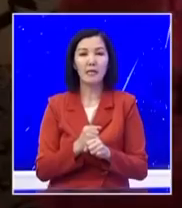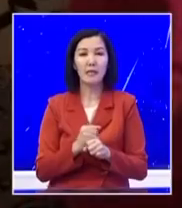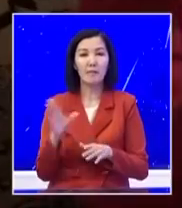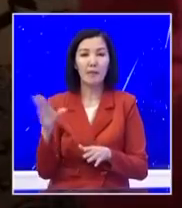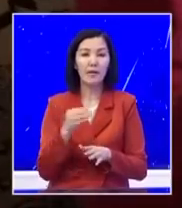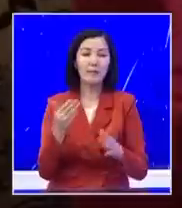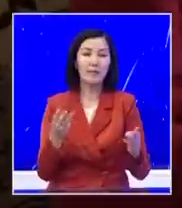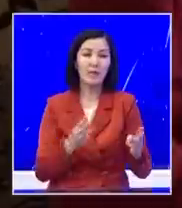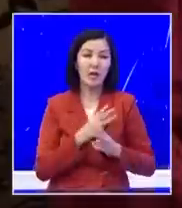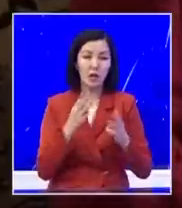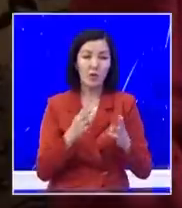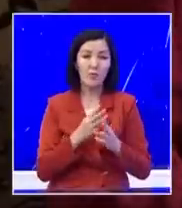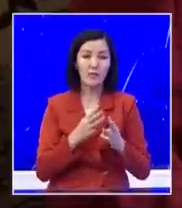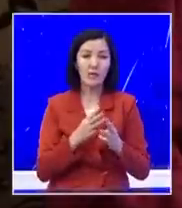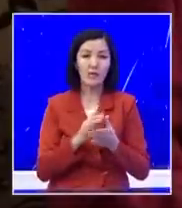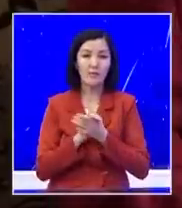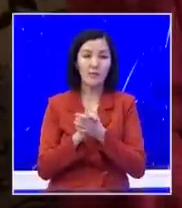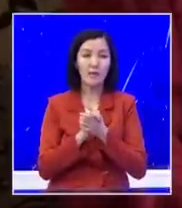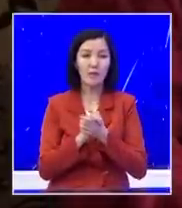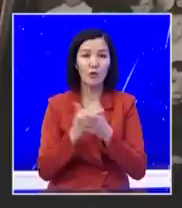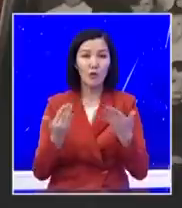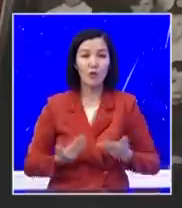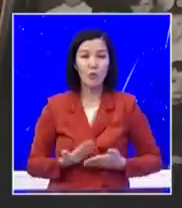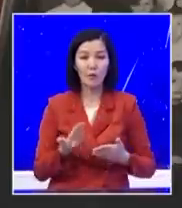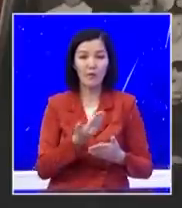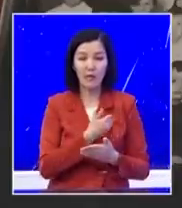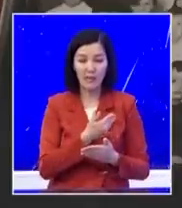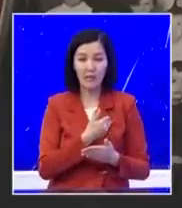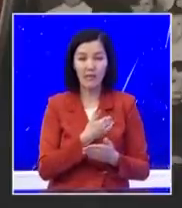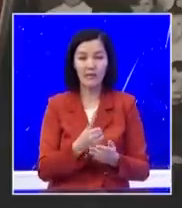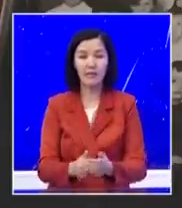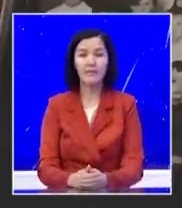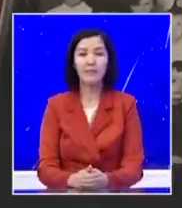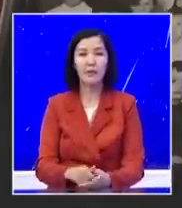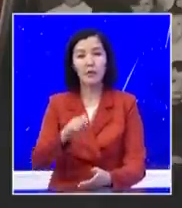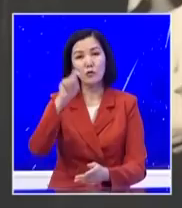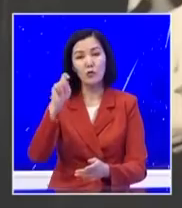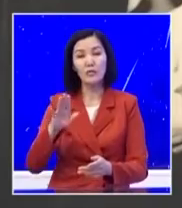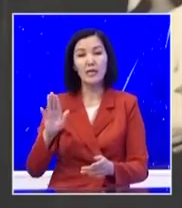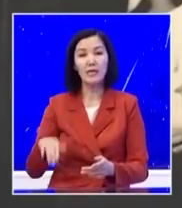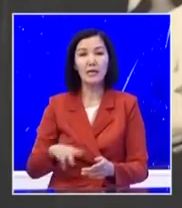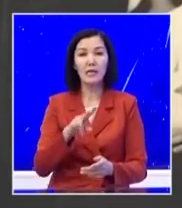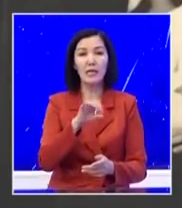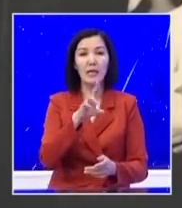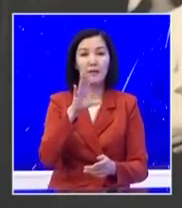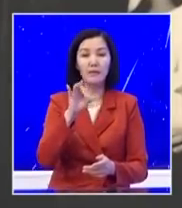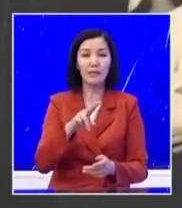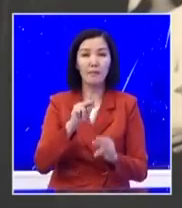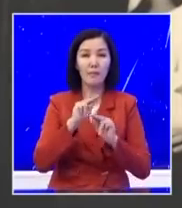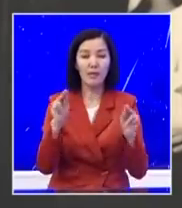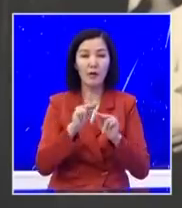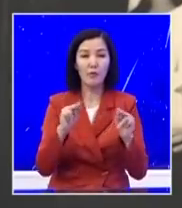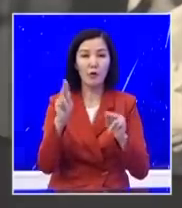Барғалауымыз аспанымызда бейбіт күн туып, соғыс болмаса деген тілек етті Кейуана. Соғыстан соң Зоя апай Лепсідегі